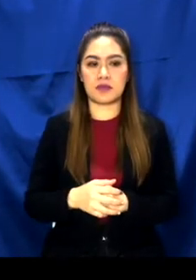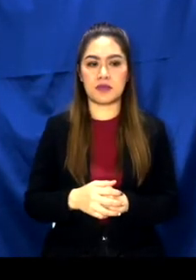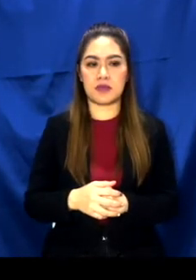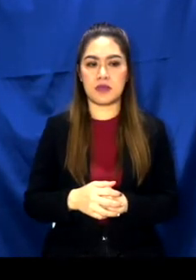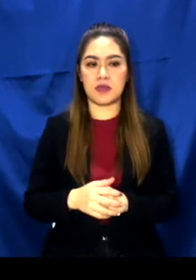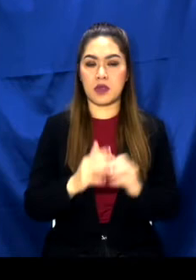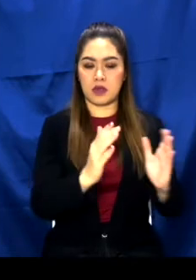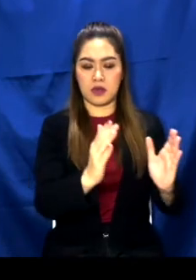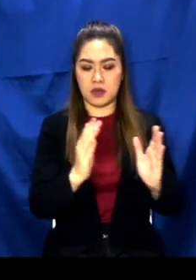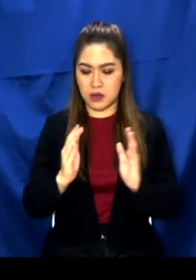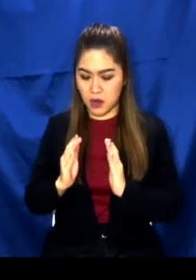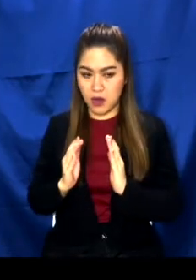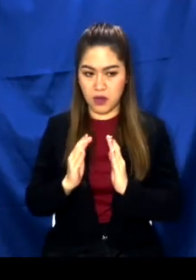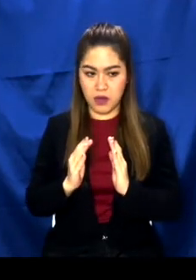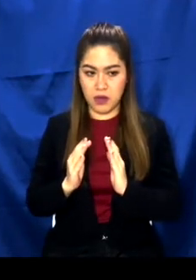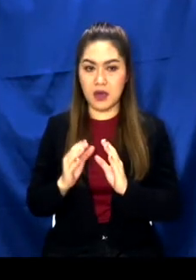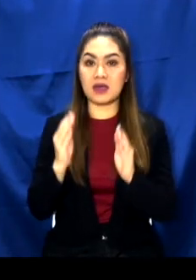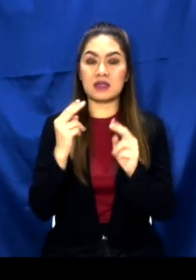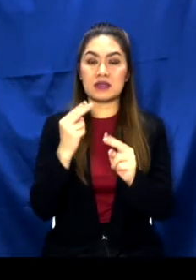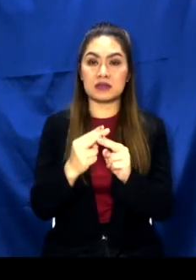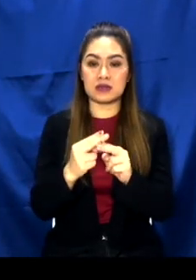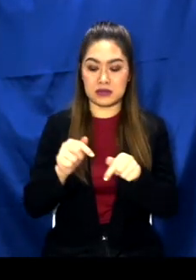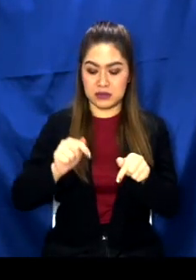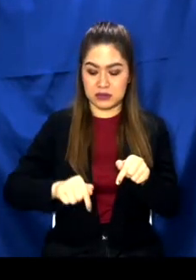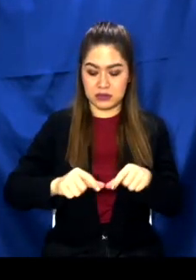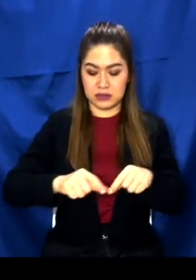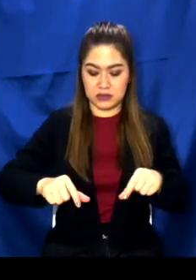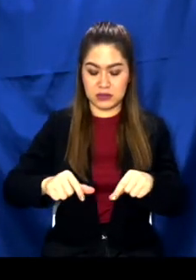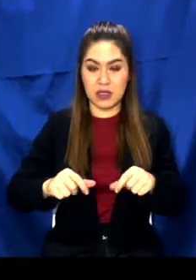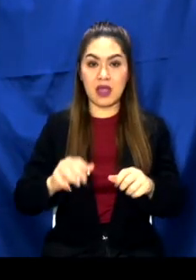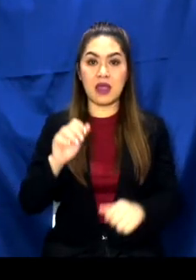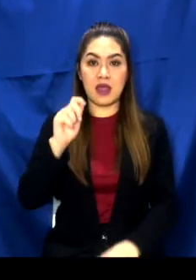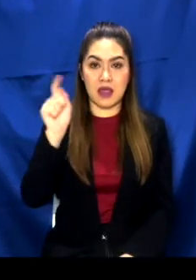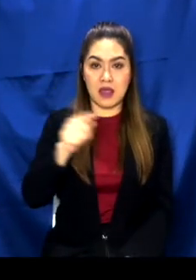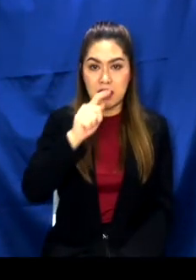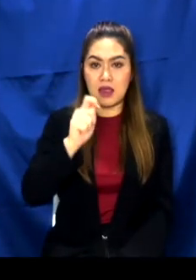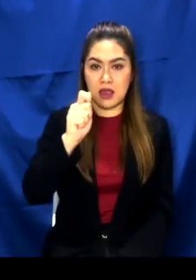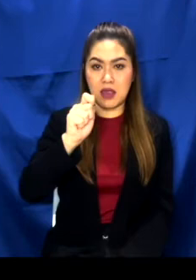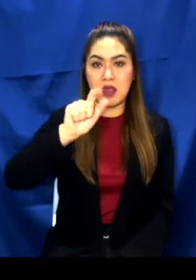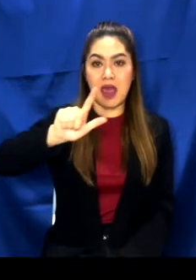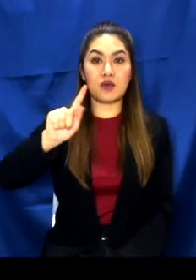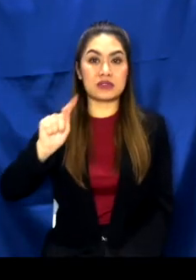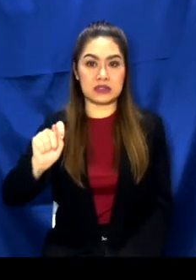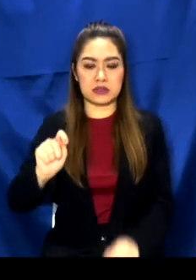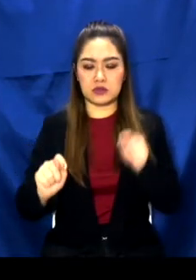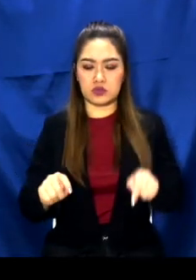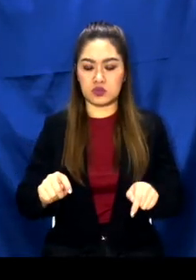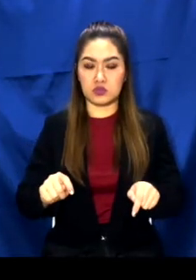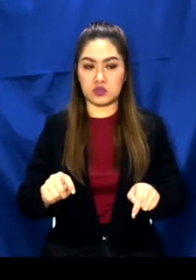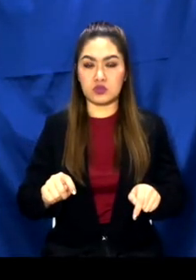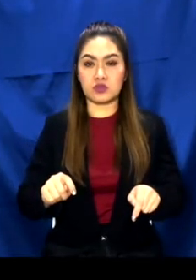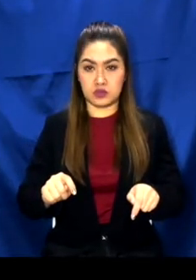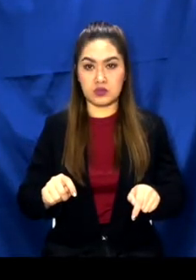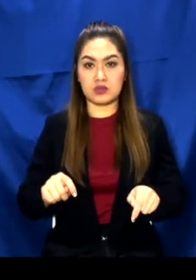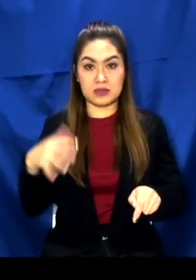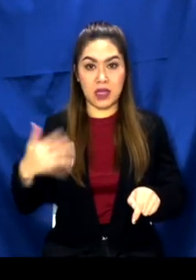านะคะให้เรากด on the net ค้างค่ะตรงแป้นพิมพ์อะ ALT นะคะกดค้างหนึ่งทีกดค้างหนึ่งทีนะแล้